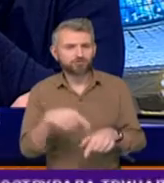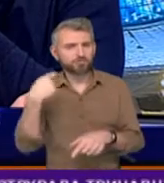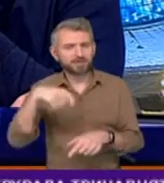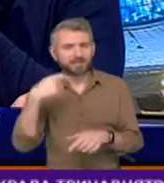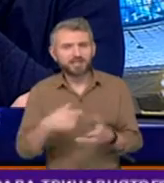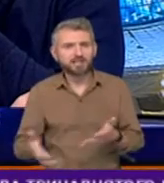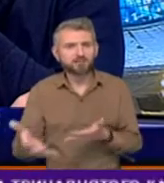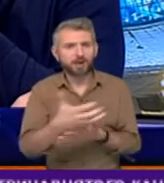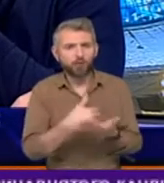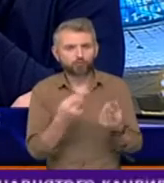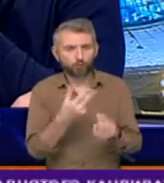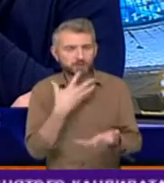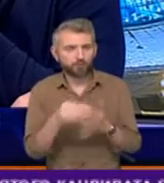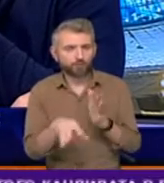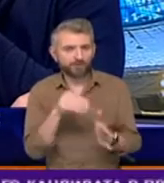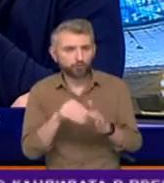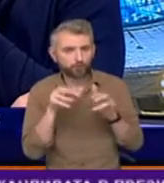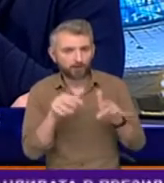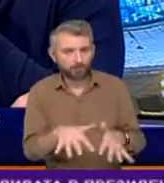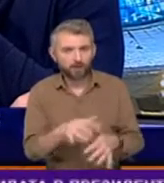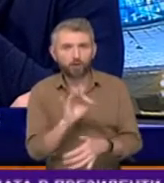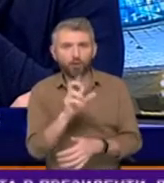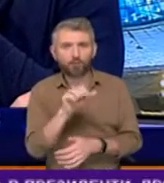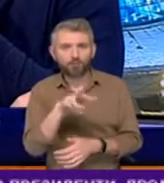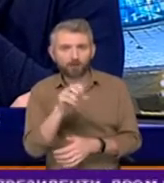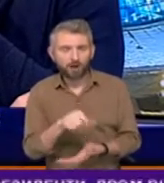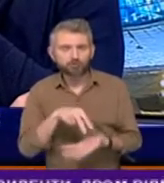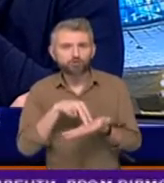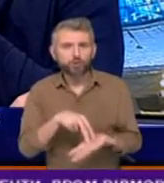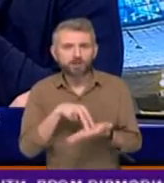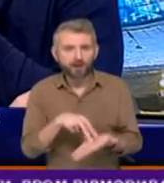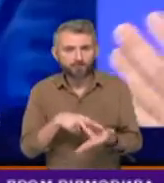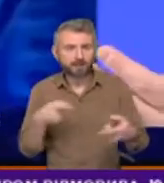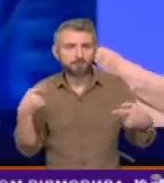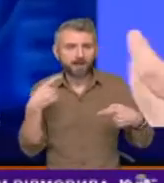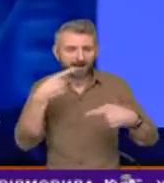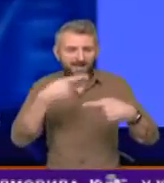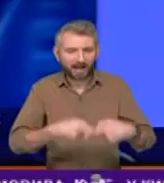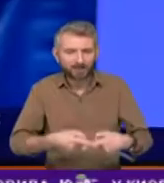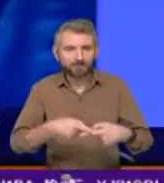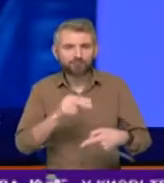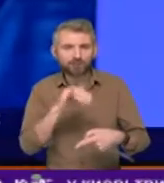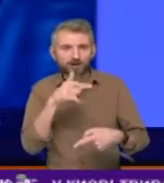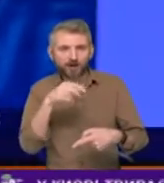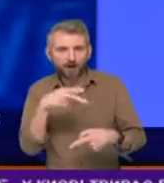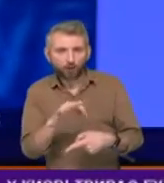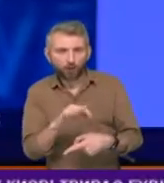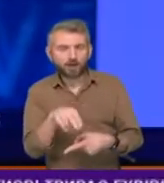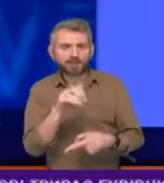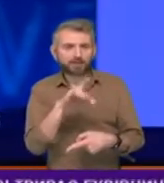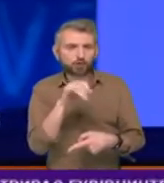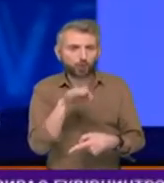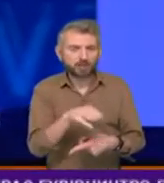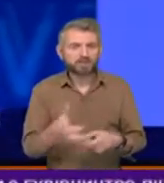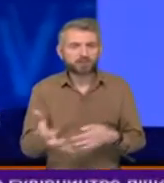президенти збирають гроші на свою виборчу кампанію. Обама стояв на перехрестях в Чикаго, в Детройті, і збирав